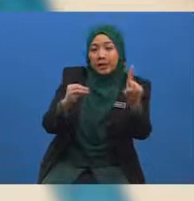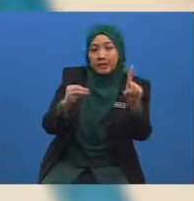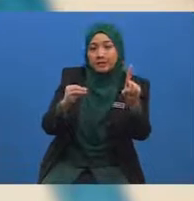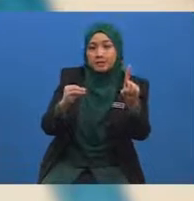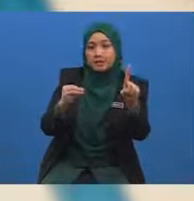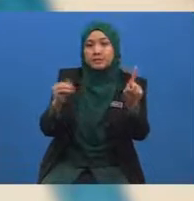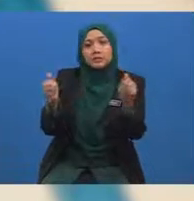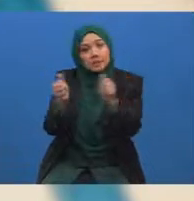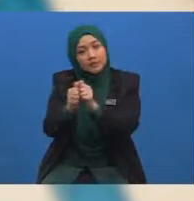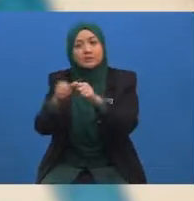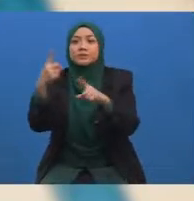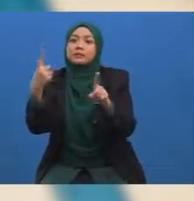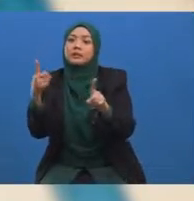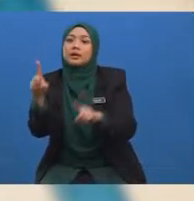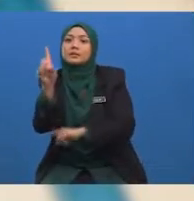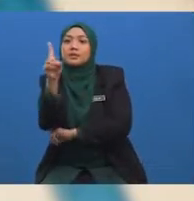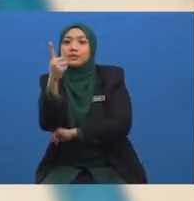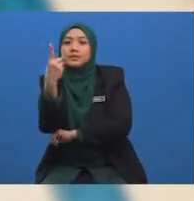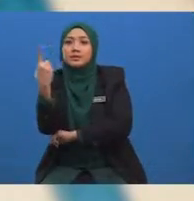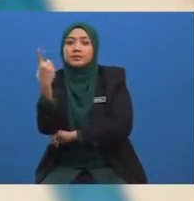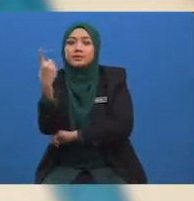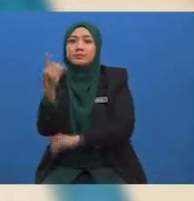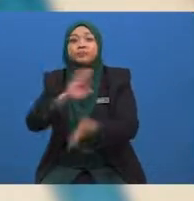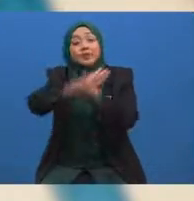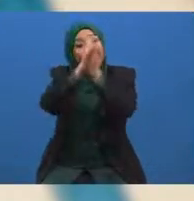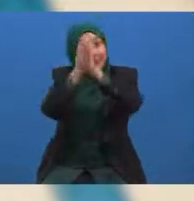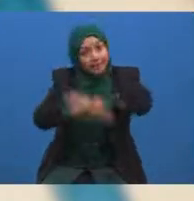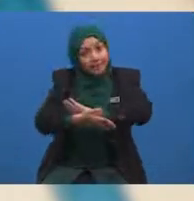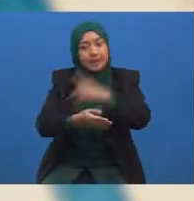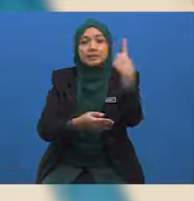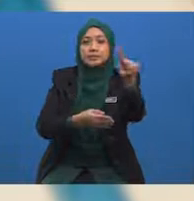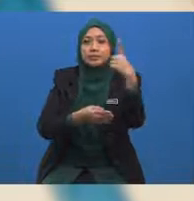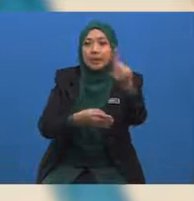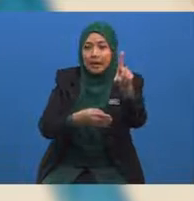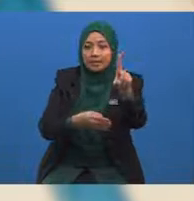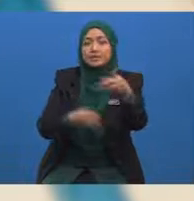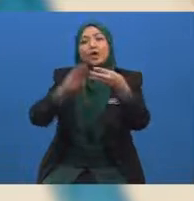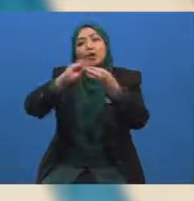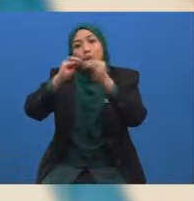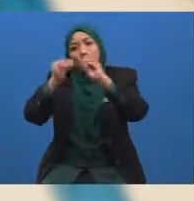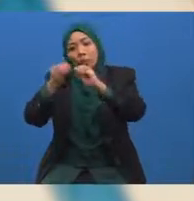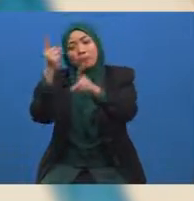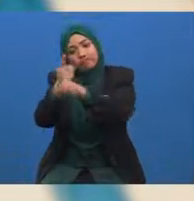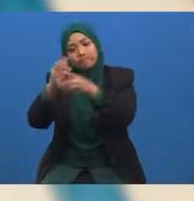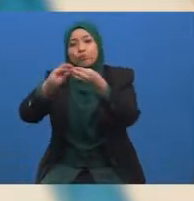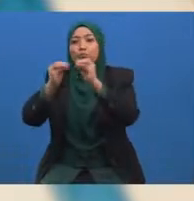pembahagi sahaja. Oleh itu, 11 adalah nombor perdana.